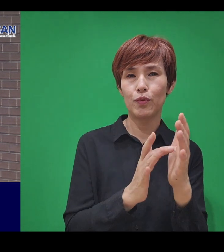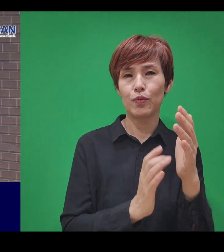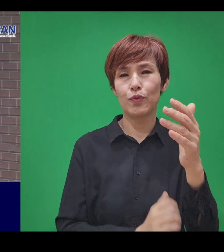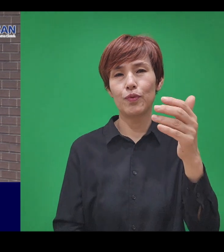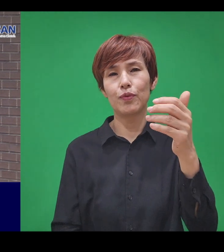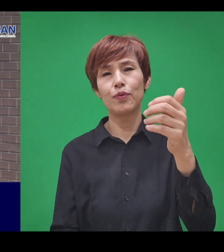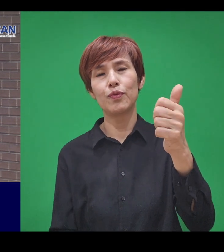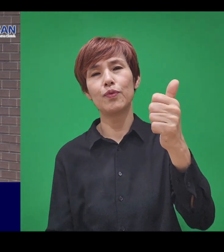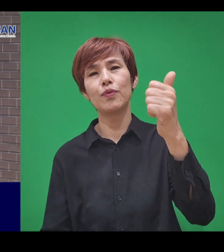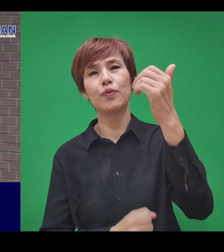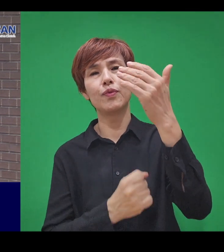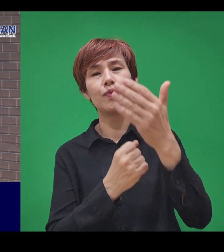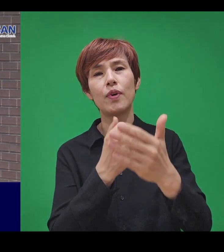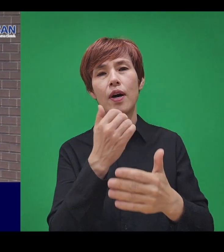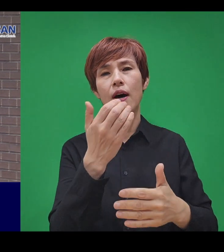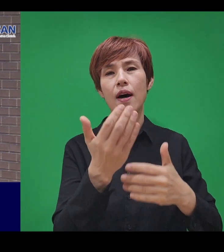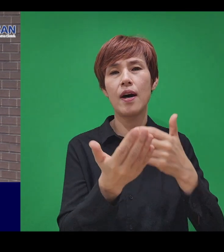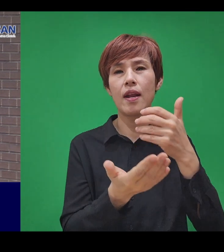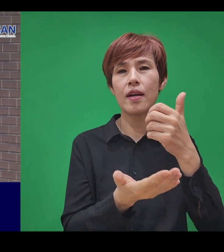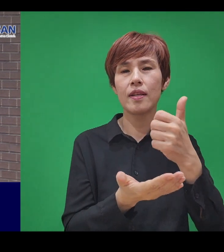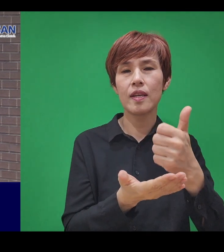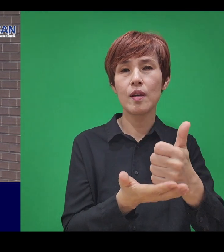예수